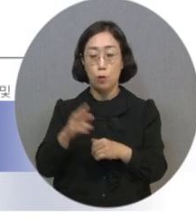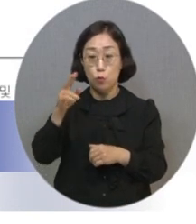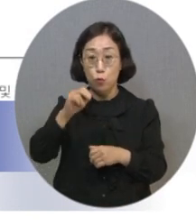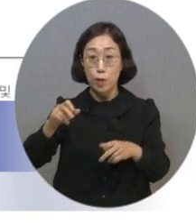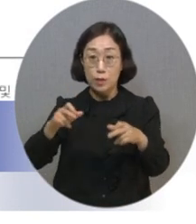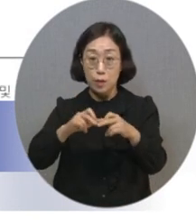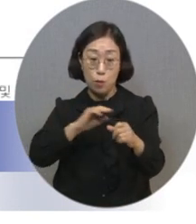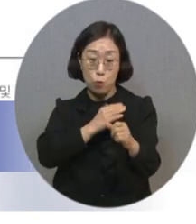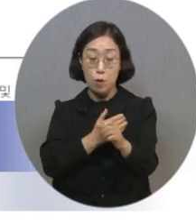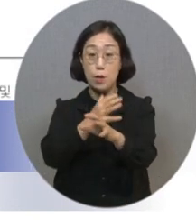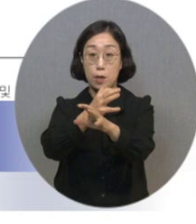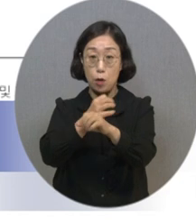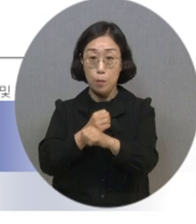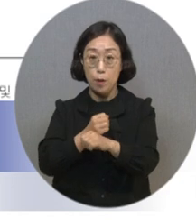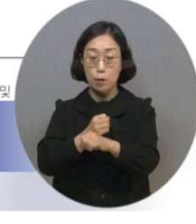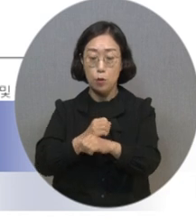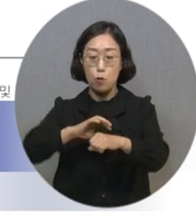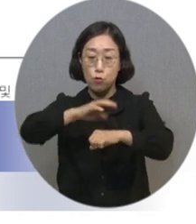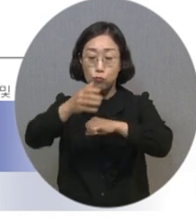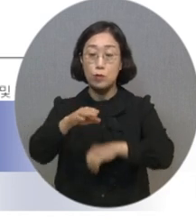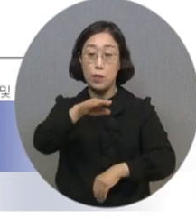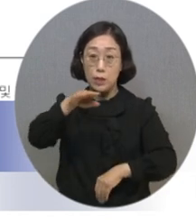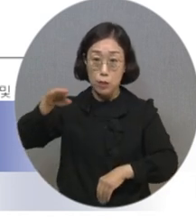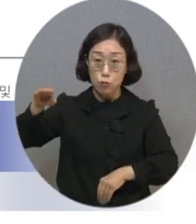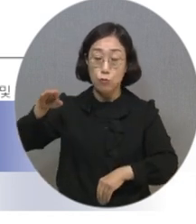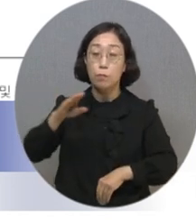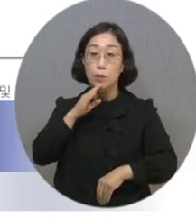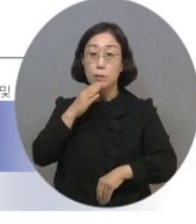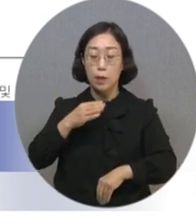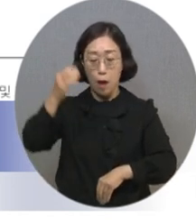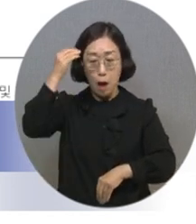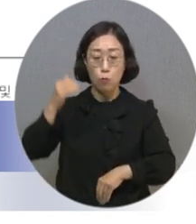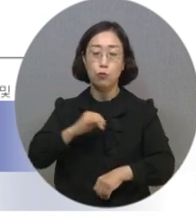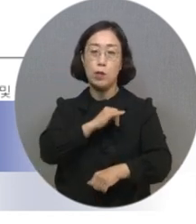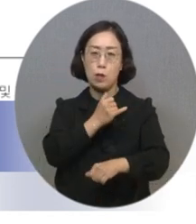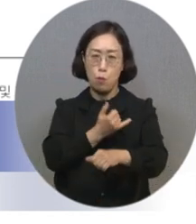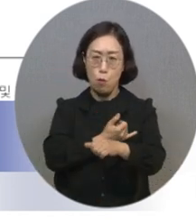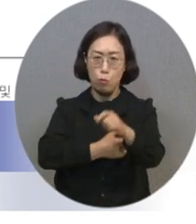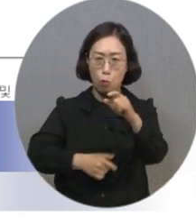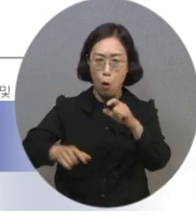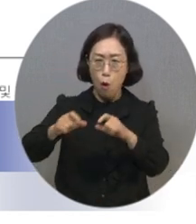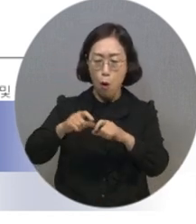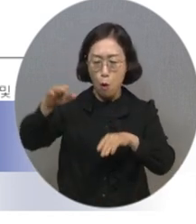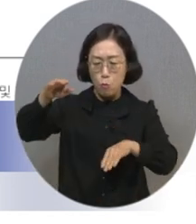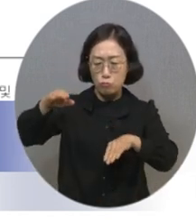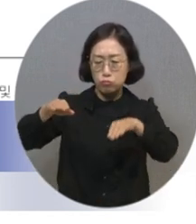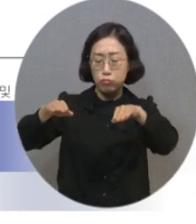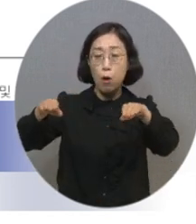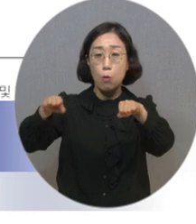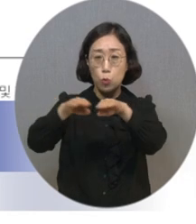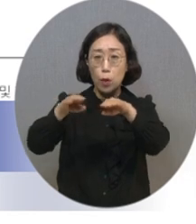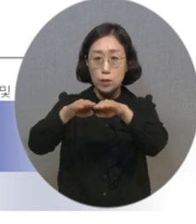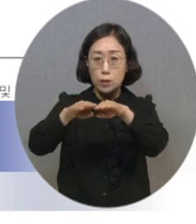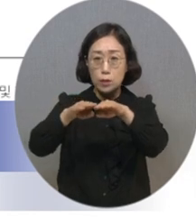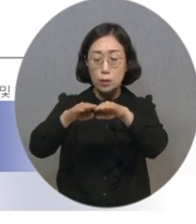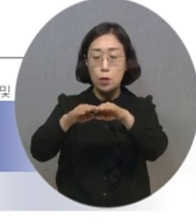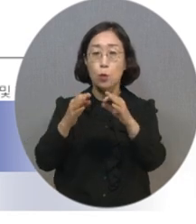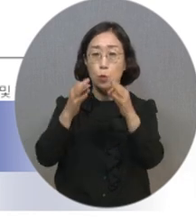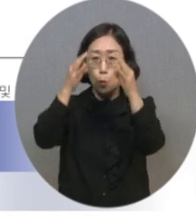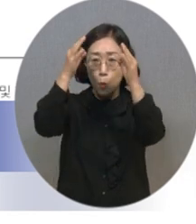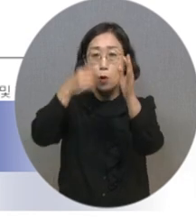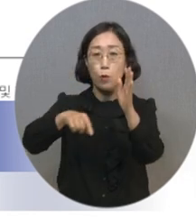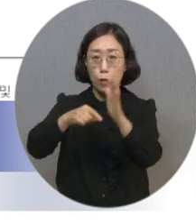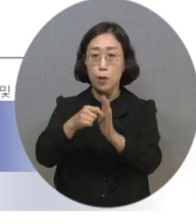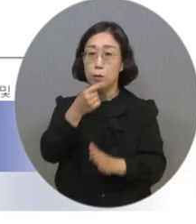장애인 권리 협약은 국제 기준이기에 앞서 국내 장애인의 인권을 국제 기준으로 향상시키고자 하는 정부의